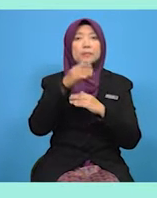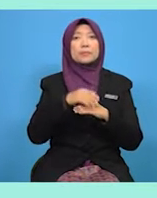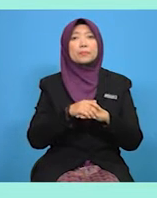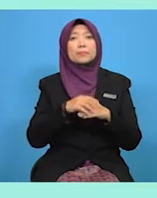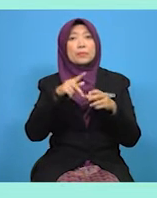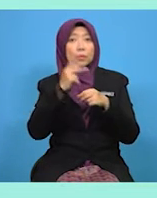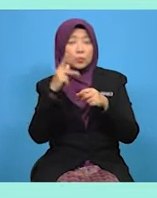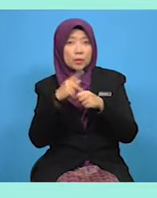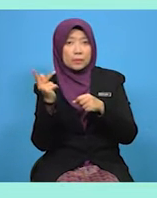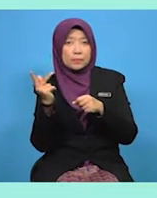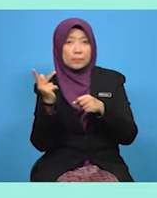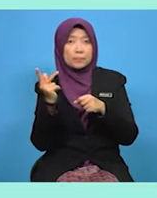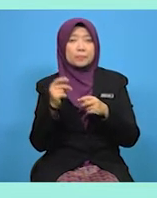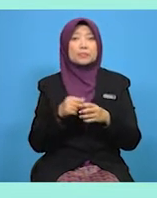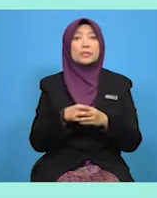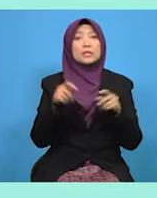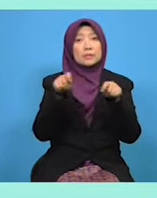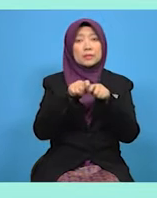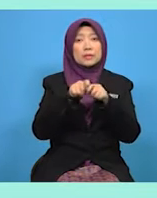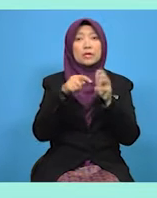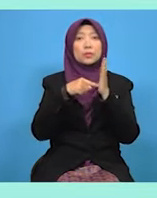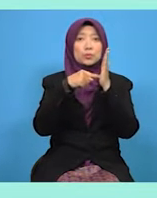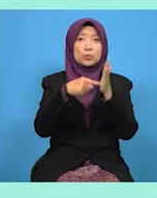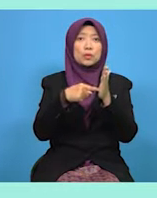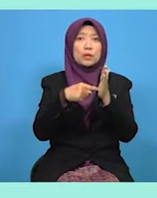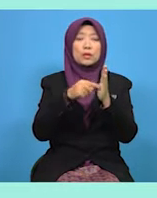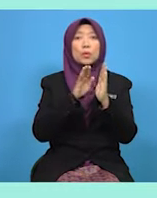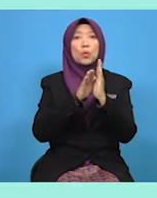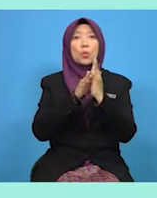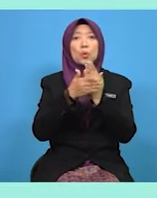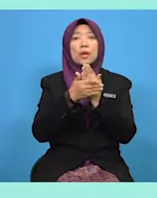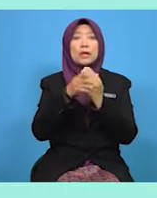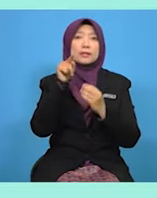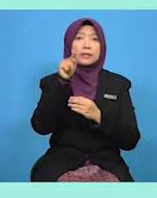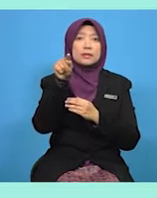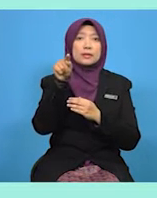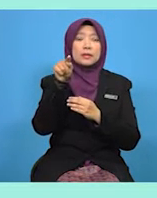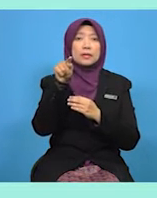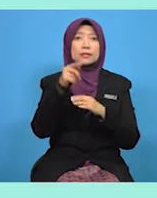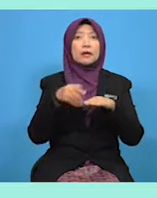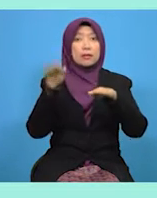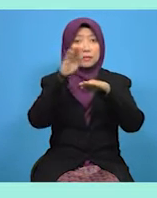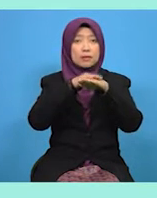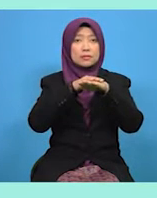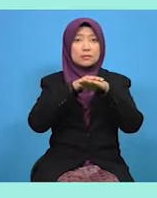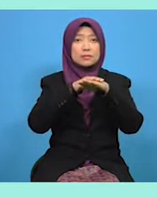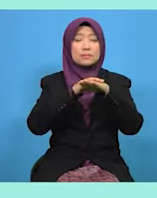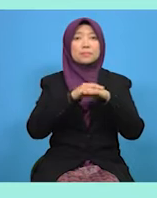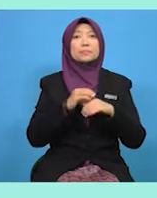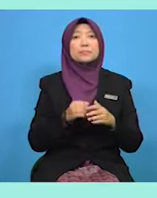meningkatkan pengeluaran seperti yang ditunjukkan oleh pergerakan titik ke atas